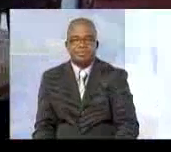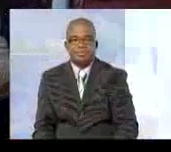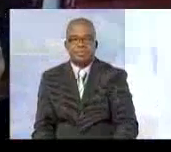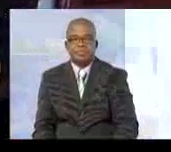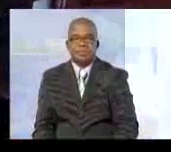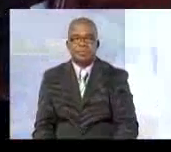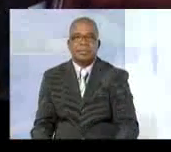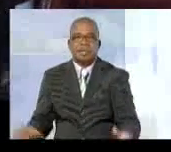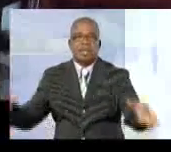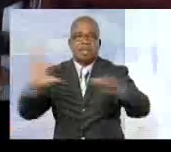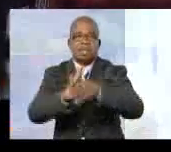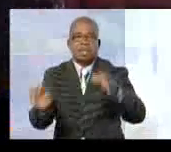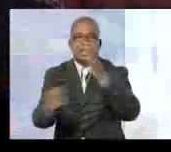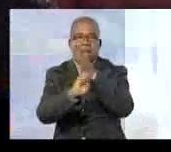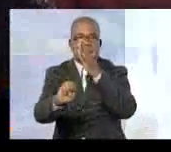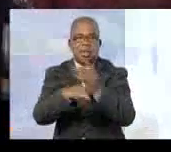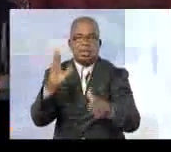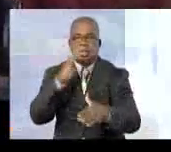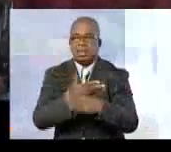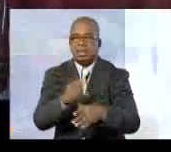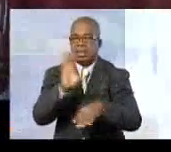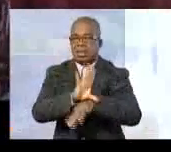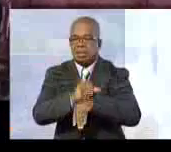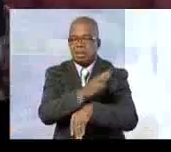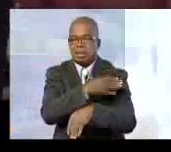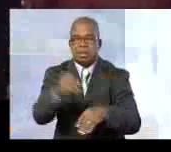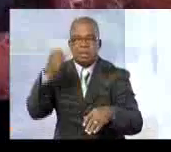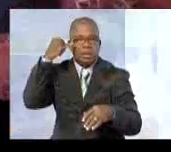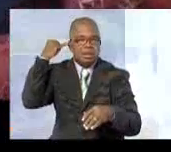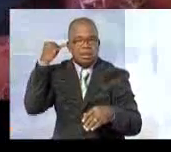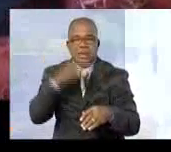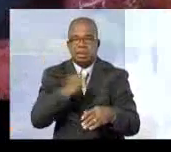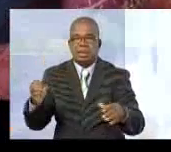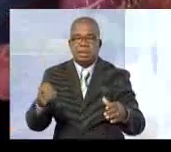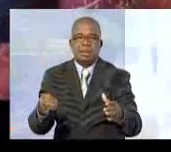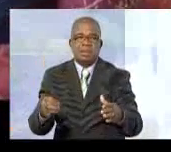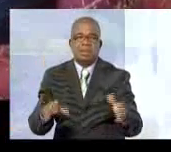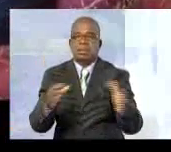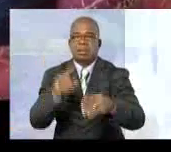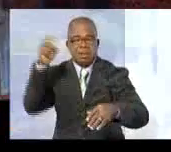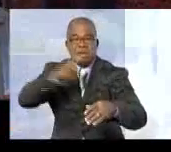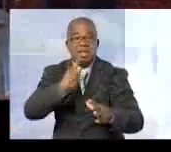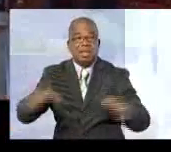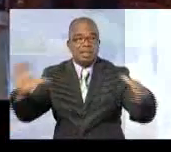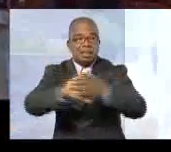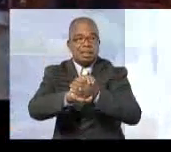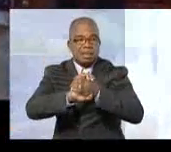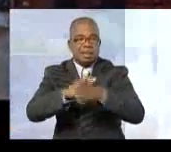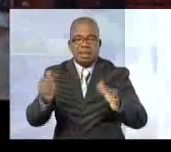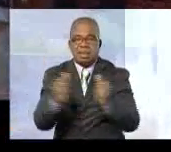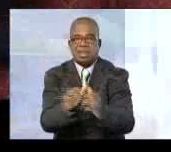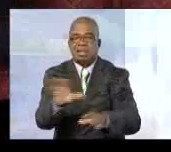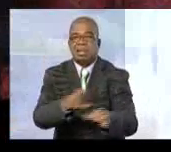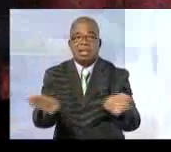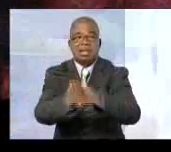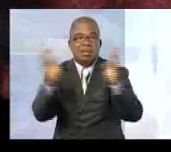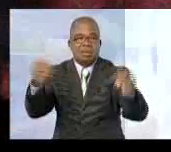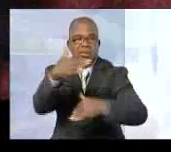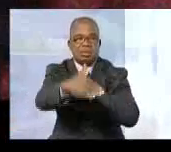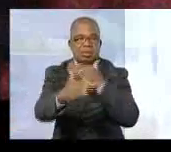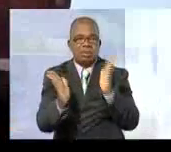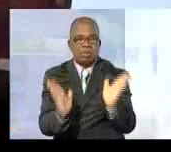La coopération économique entre la Côte d'Ivoire et le Japon, appelée à se renforcer avec la réouverture du bureau